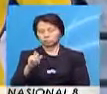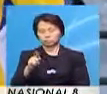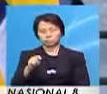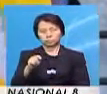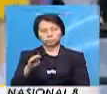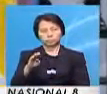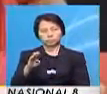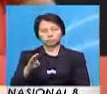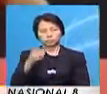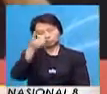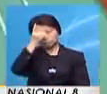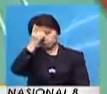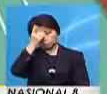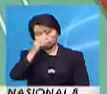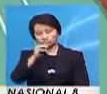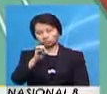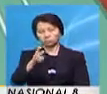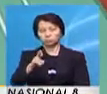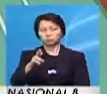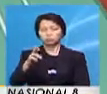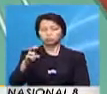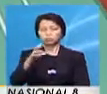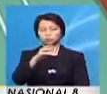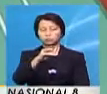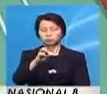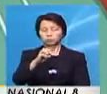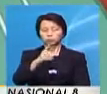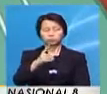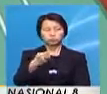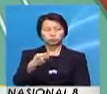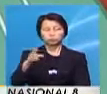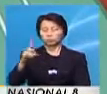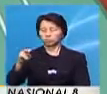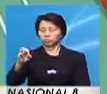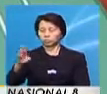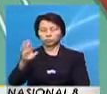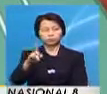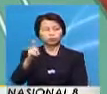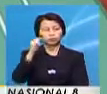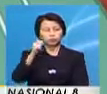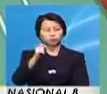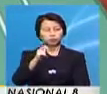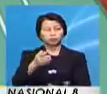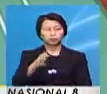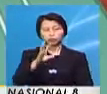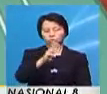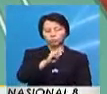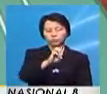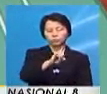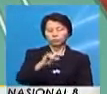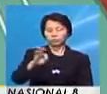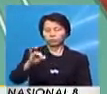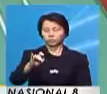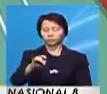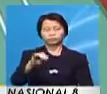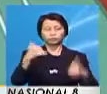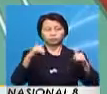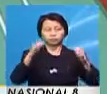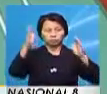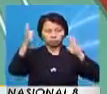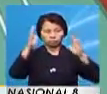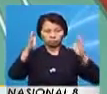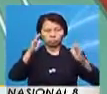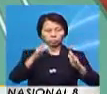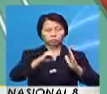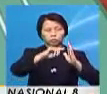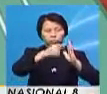BAM, Datuk Sri Muhammad Nur Zah Zakaria petang tadi. Letakan jawatan Wei Feng sebagai pemain kebangsaan itu